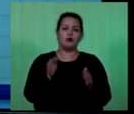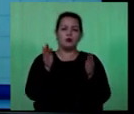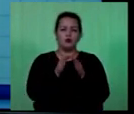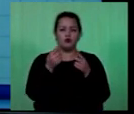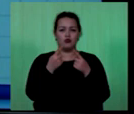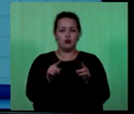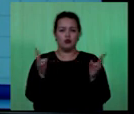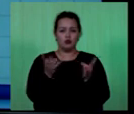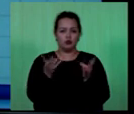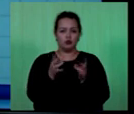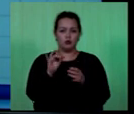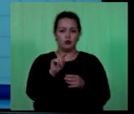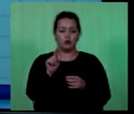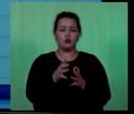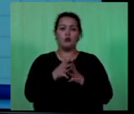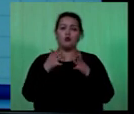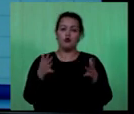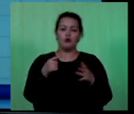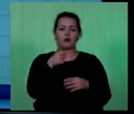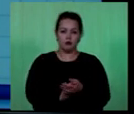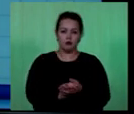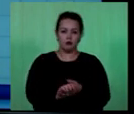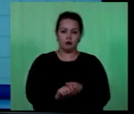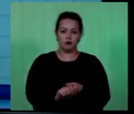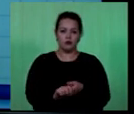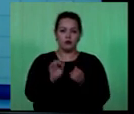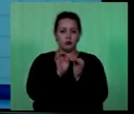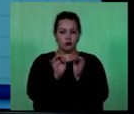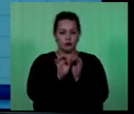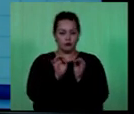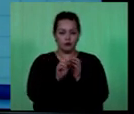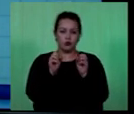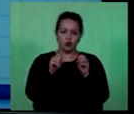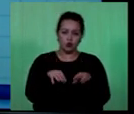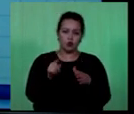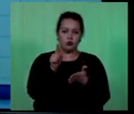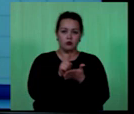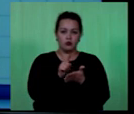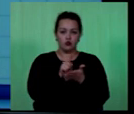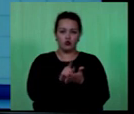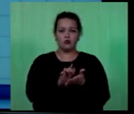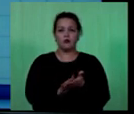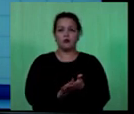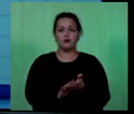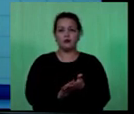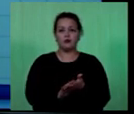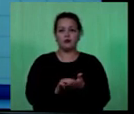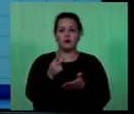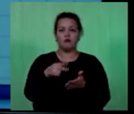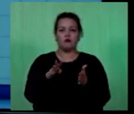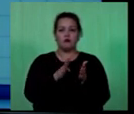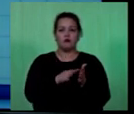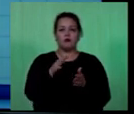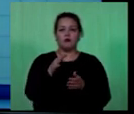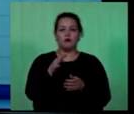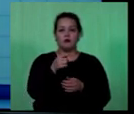надо из большего вычесть меньшее проверим решение задачи из 29